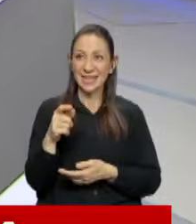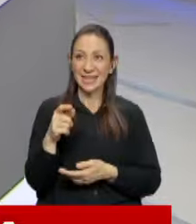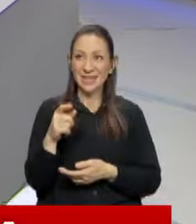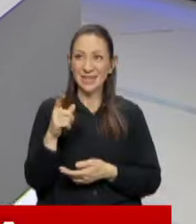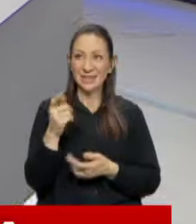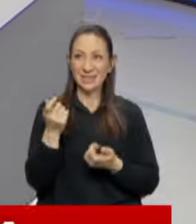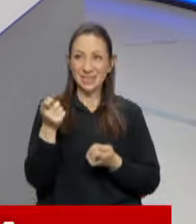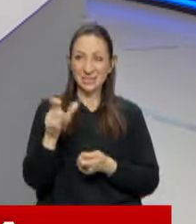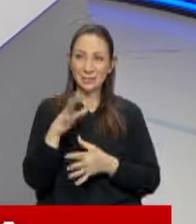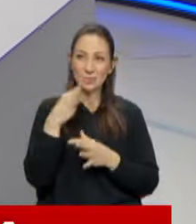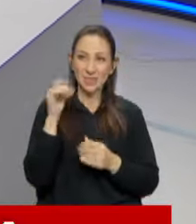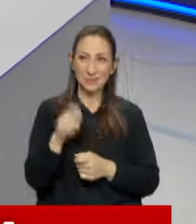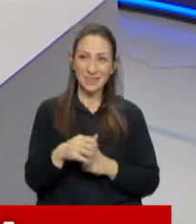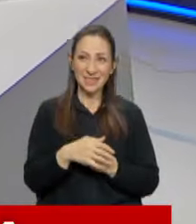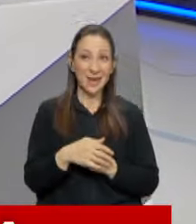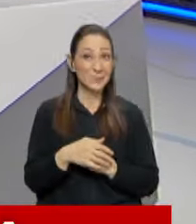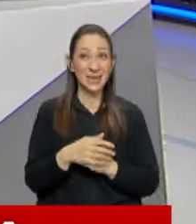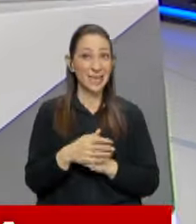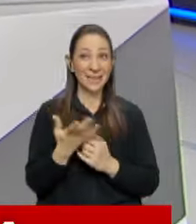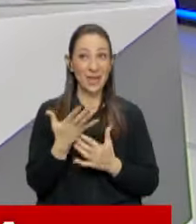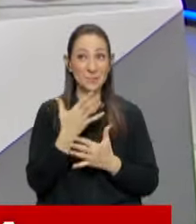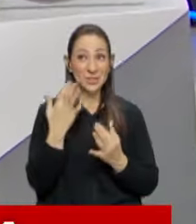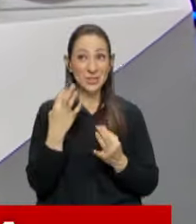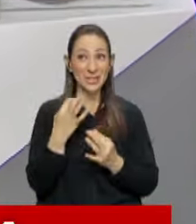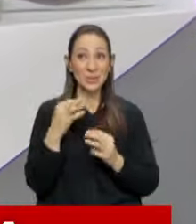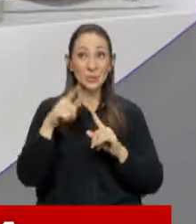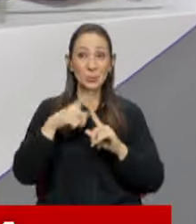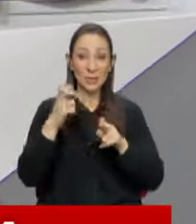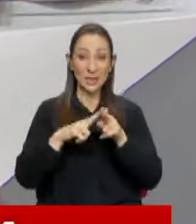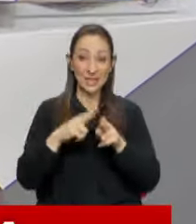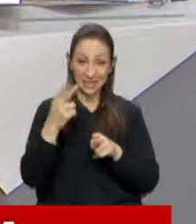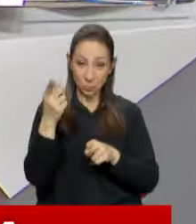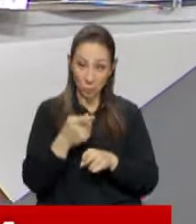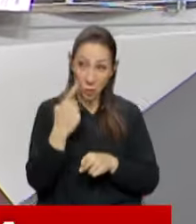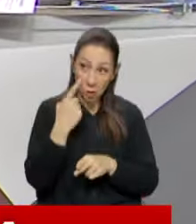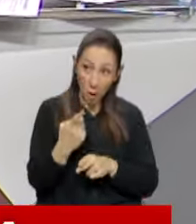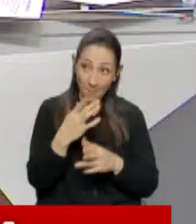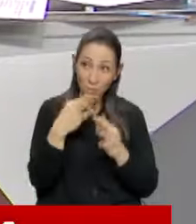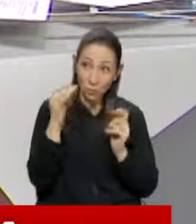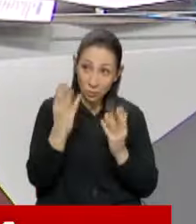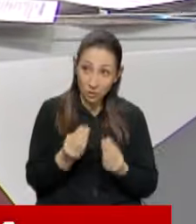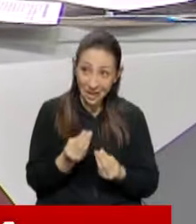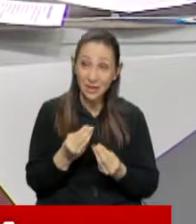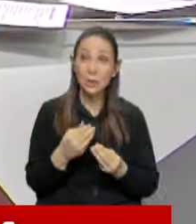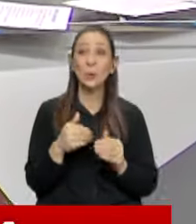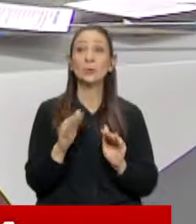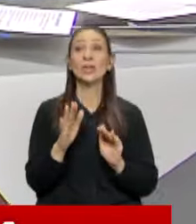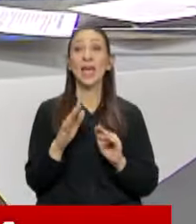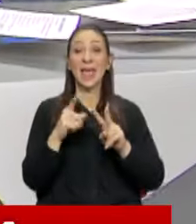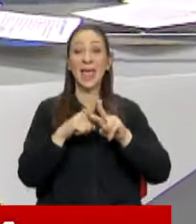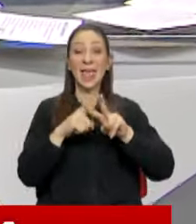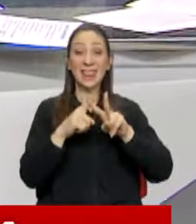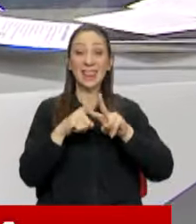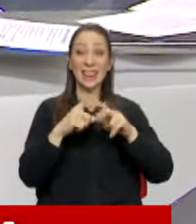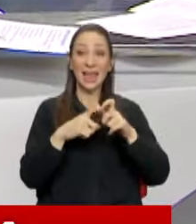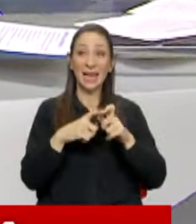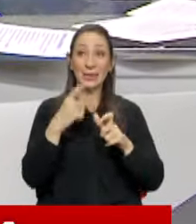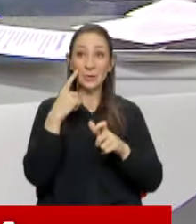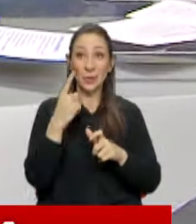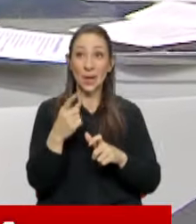İşçi mutlu edeceğiz. Ama ne kadar mutlu? Yani TÜİK seviyesinde mi mutlu edeceksiniz? Yoksa ENAG'ın açıkladığı